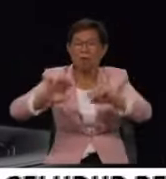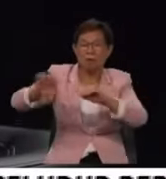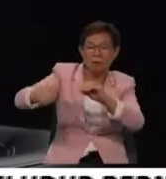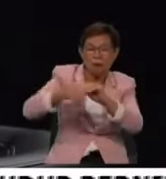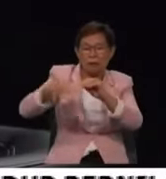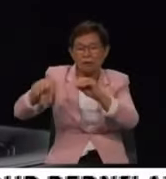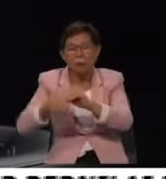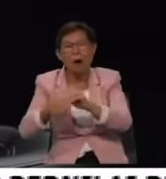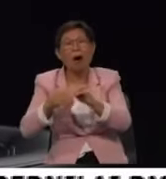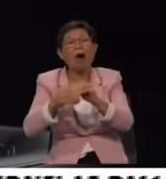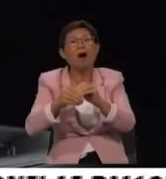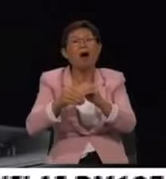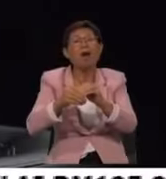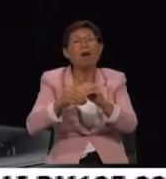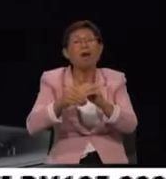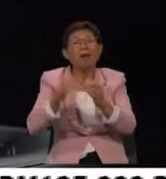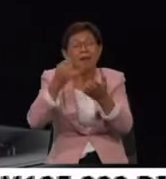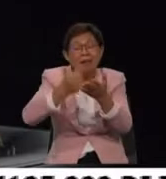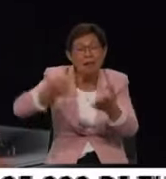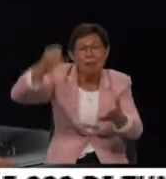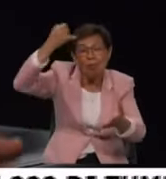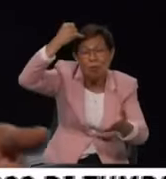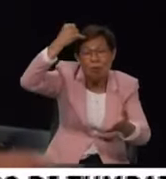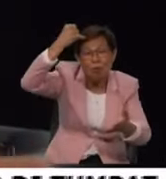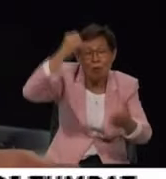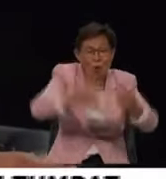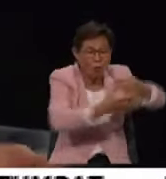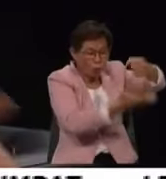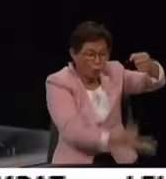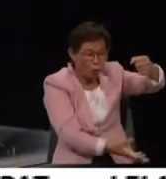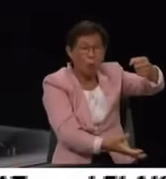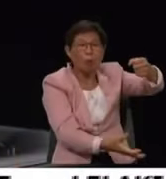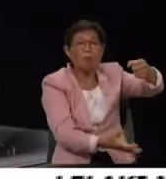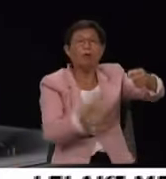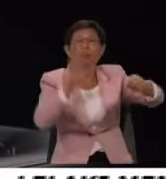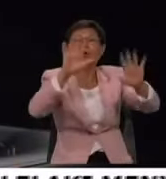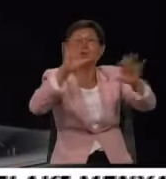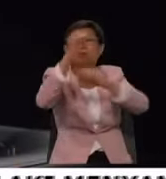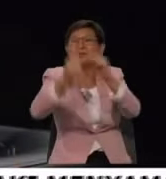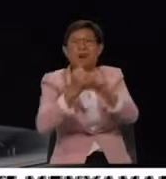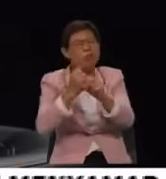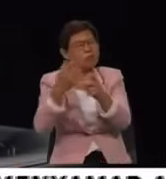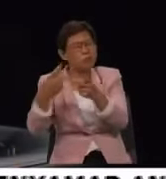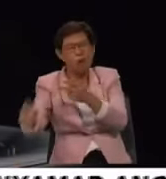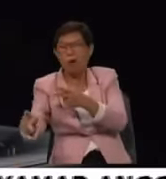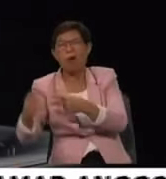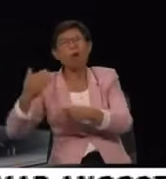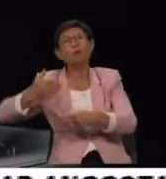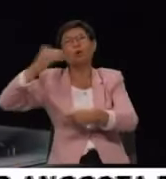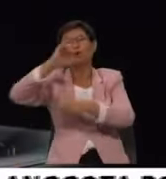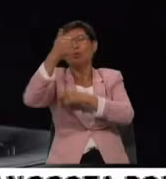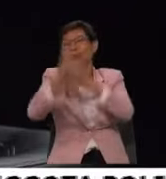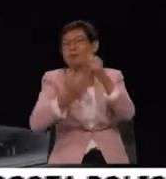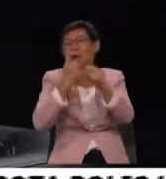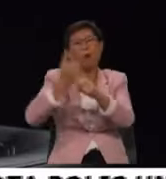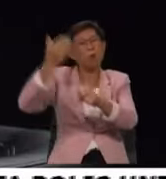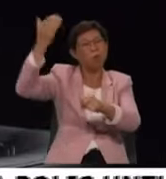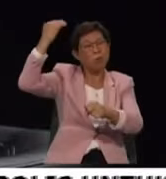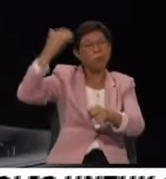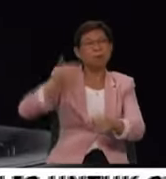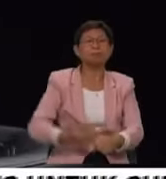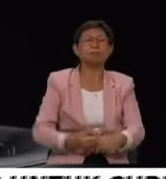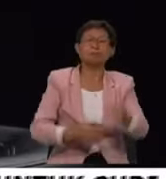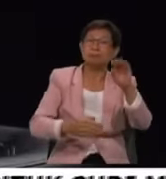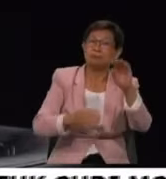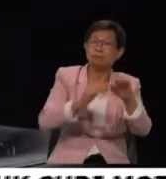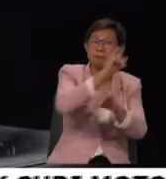ilmu pengetahuan. Mungkin pendidikan yang diperolehi 10 tahun dahulu tidak akan menjadi relevan dalam masa 10 tahun akan datang melalui pembangunan industri